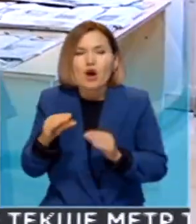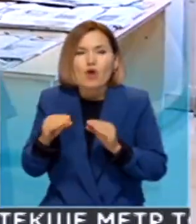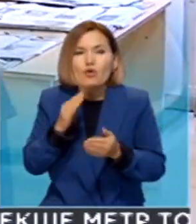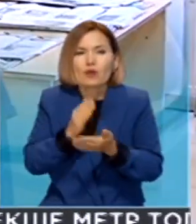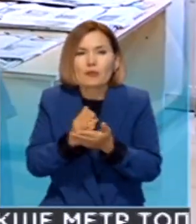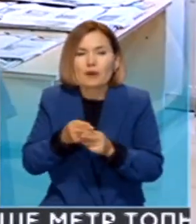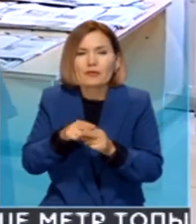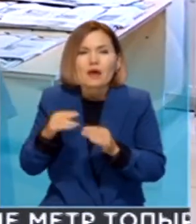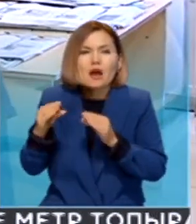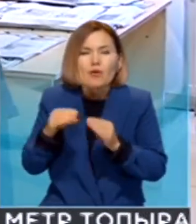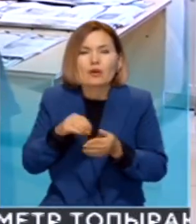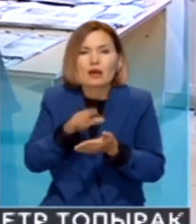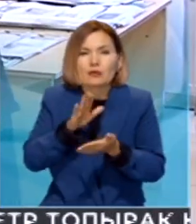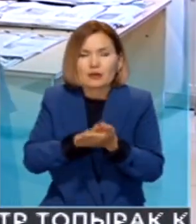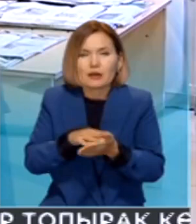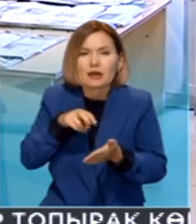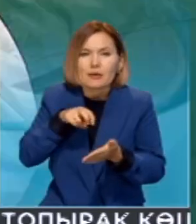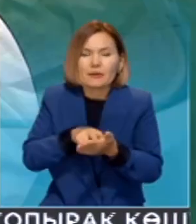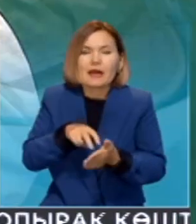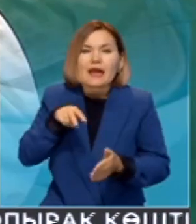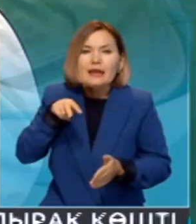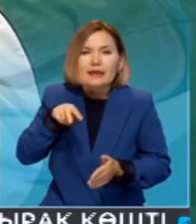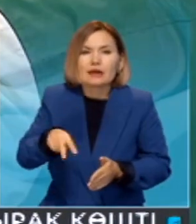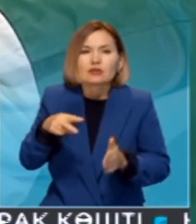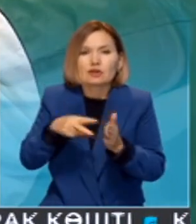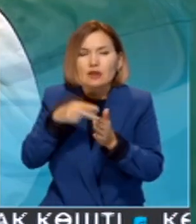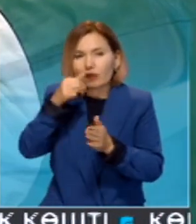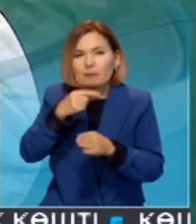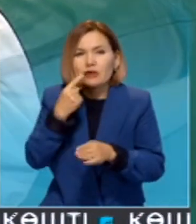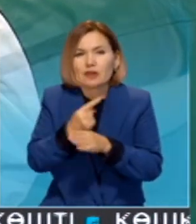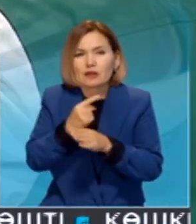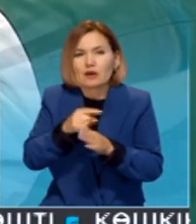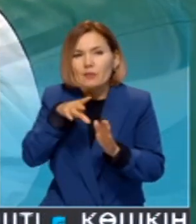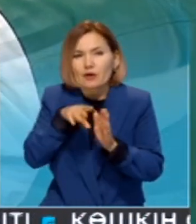Мұндай автомобильдерді тіркеу 2007 жылы тыйым